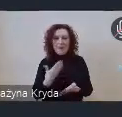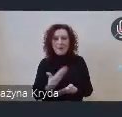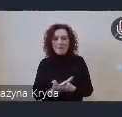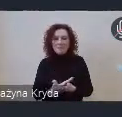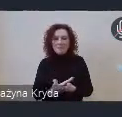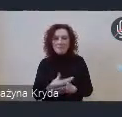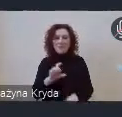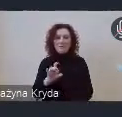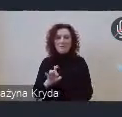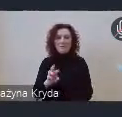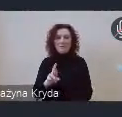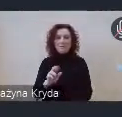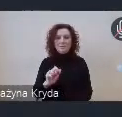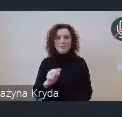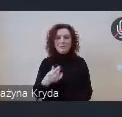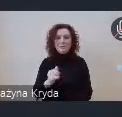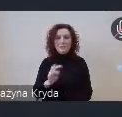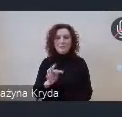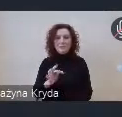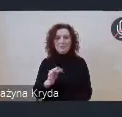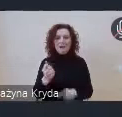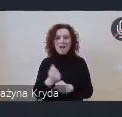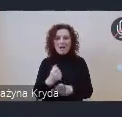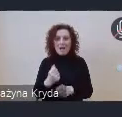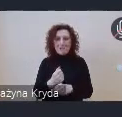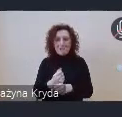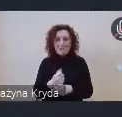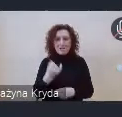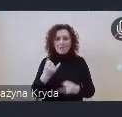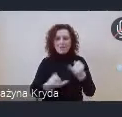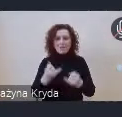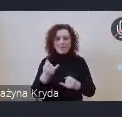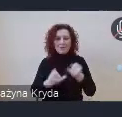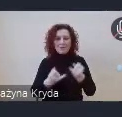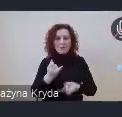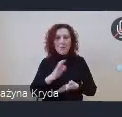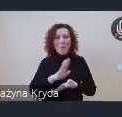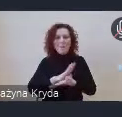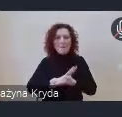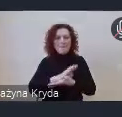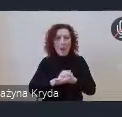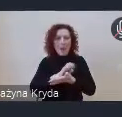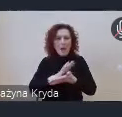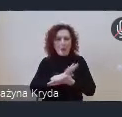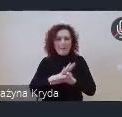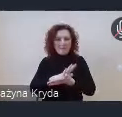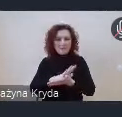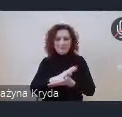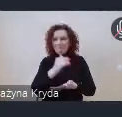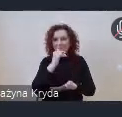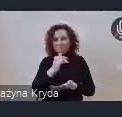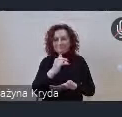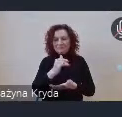granitowe jeśli są polerowane to się nie nadają do użycia przez ludzi i można zrobić właśnie taką rzecz że się po prostu